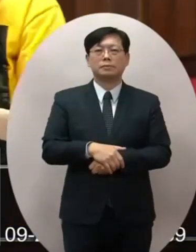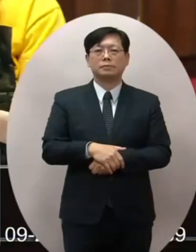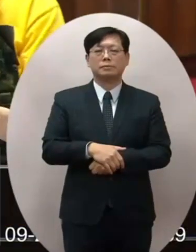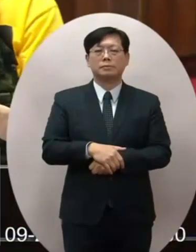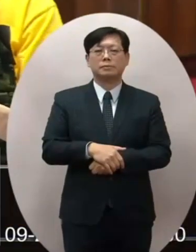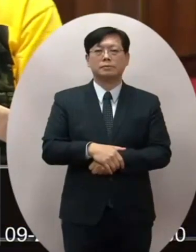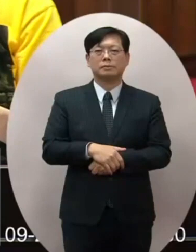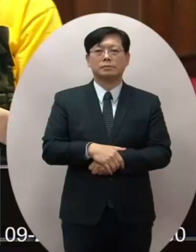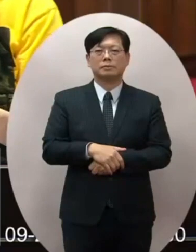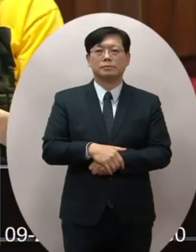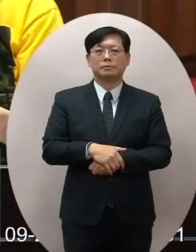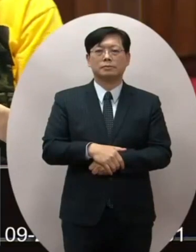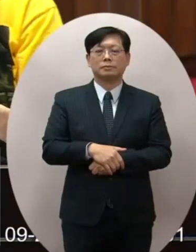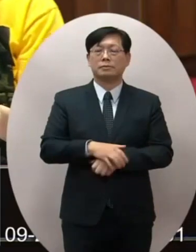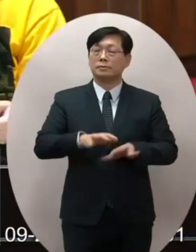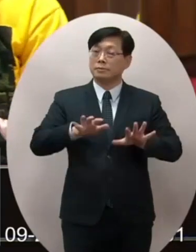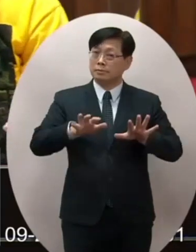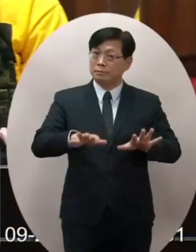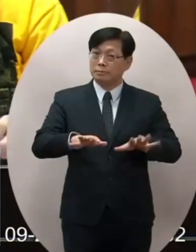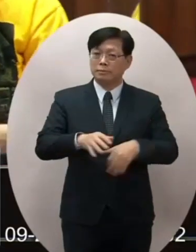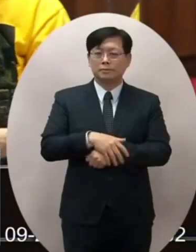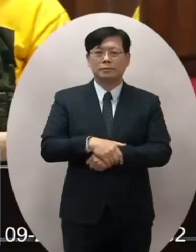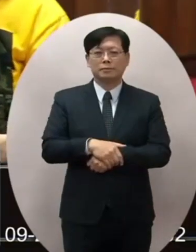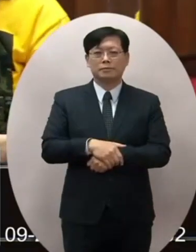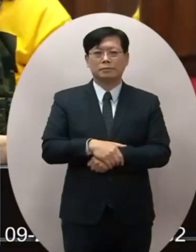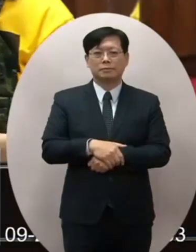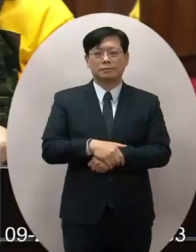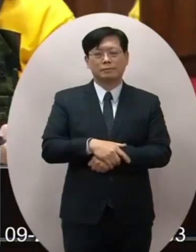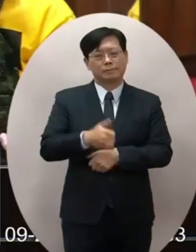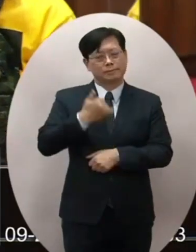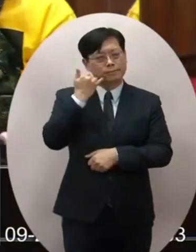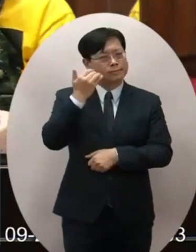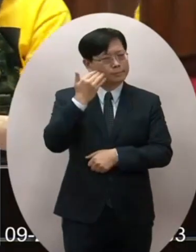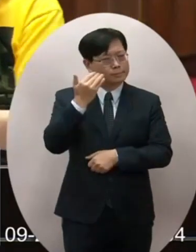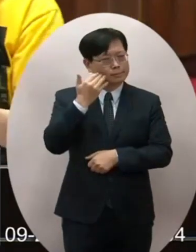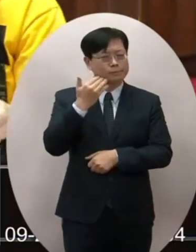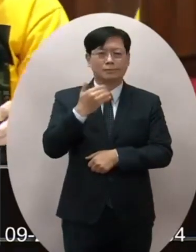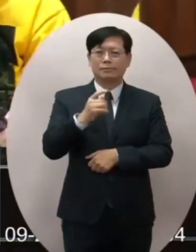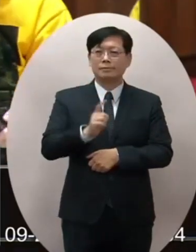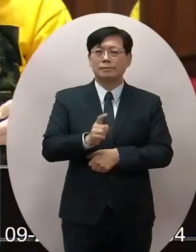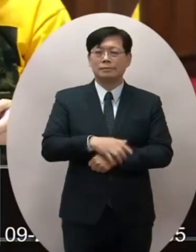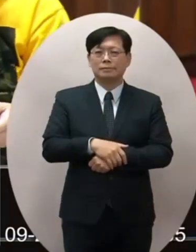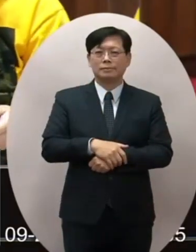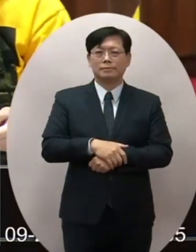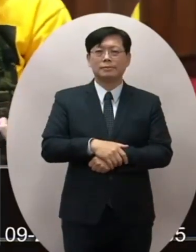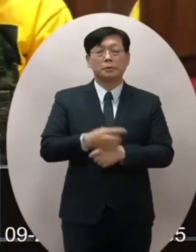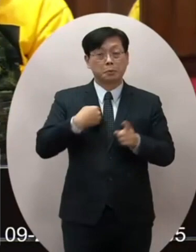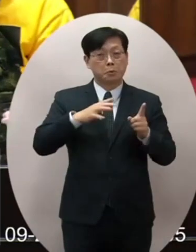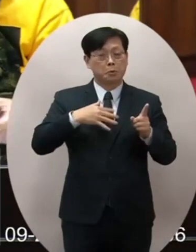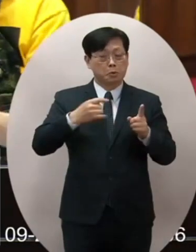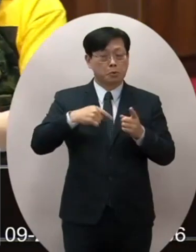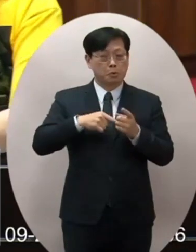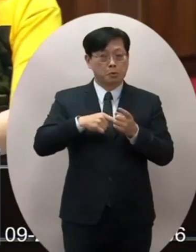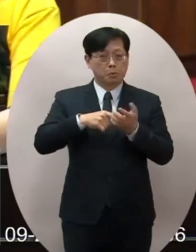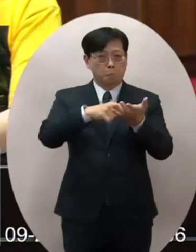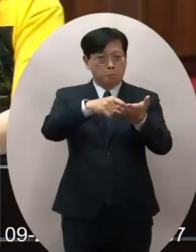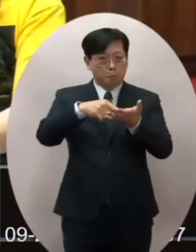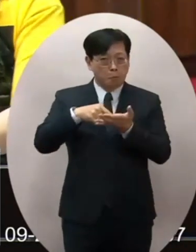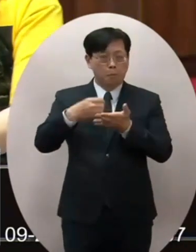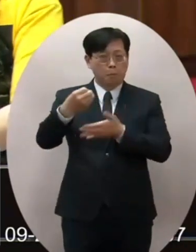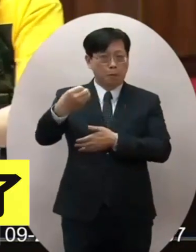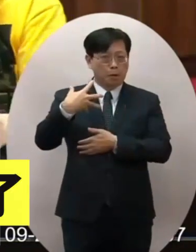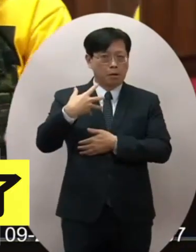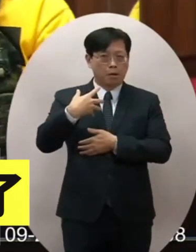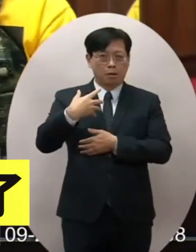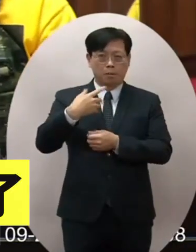那今天呢，我们很遗憾，因为我们也是接到这个